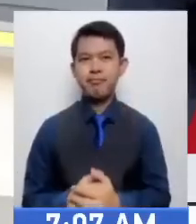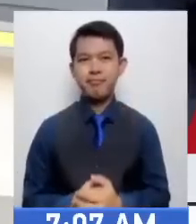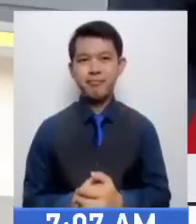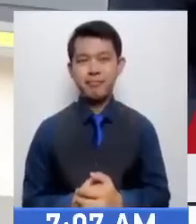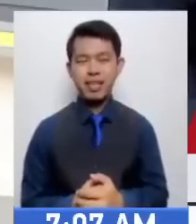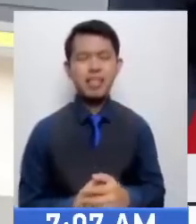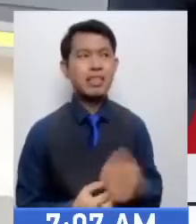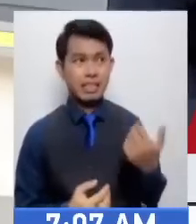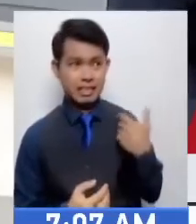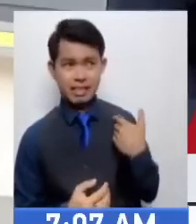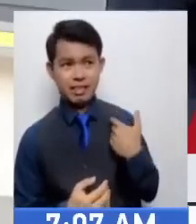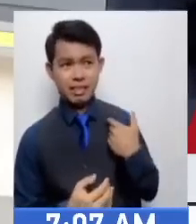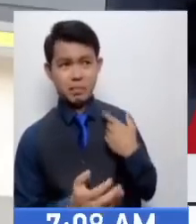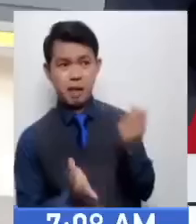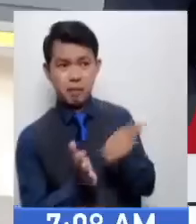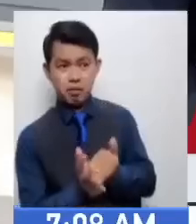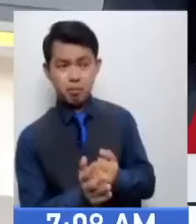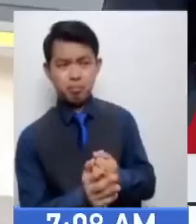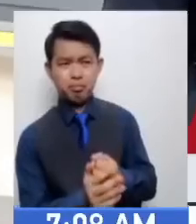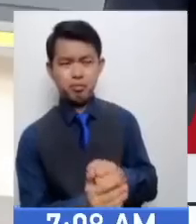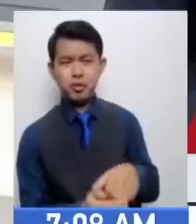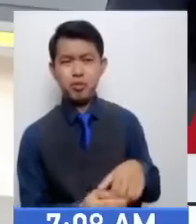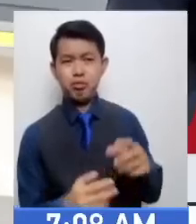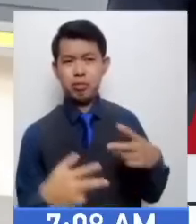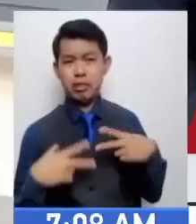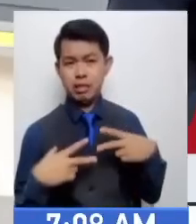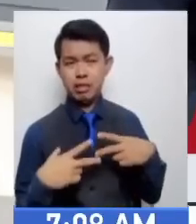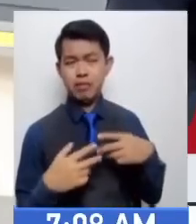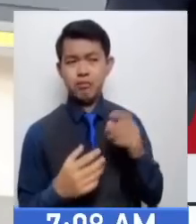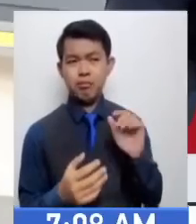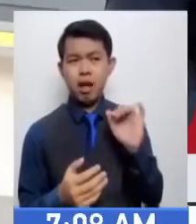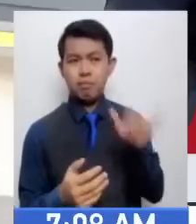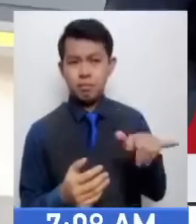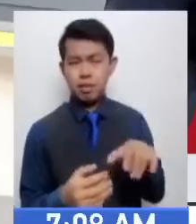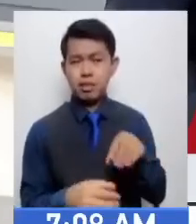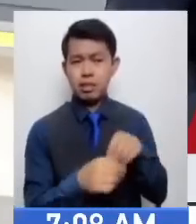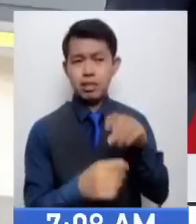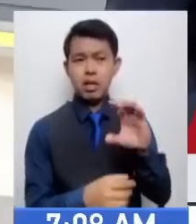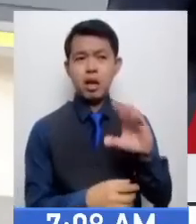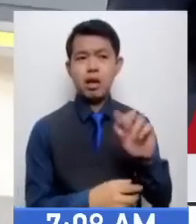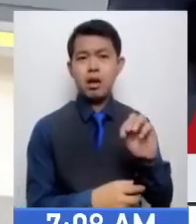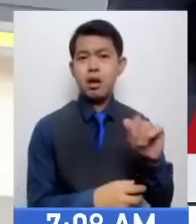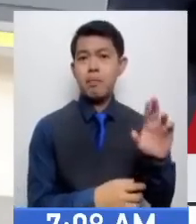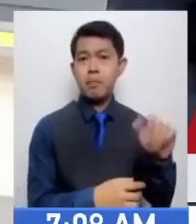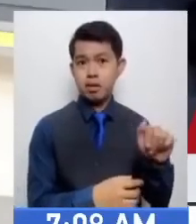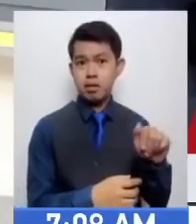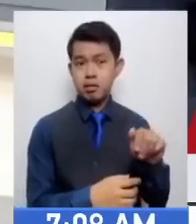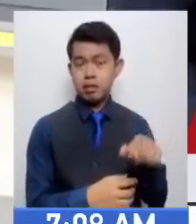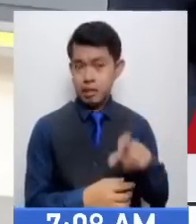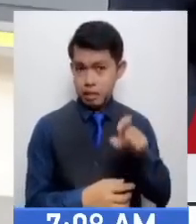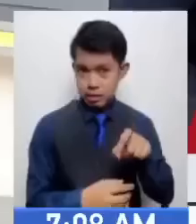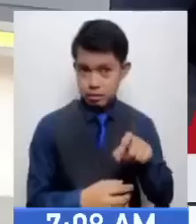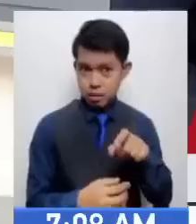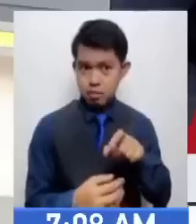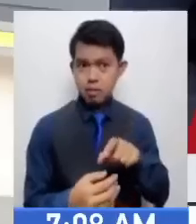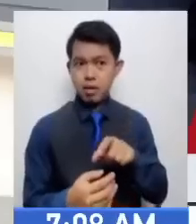absence ni Congressman Arnie sa Kamara. Ito po ba'y magiging dahilan para mapilitan siyang umuwi kung hindi siya